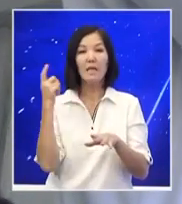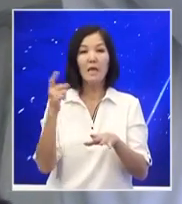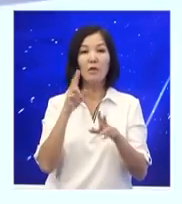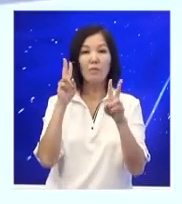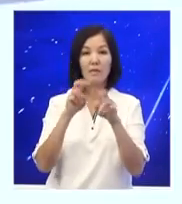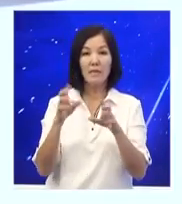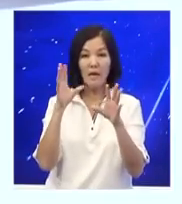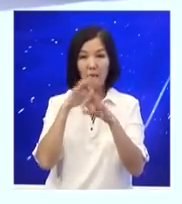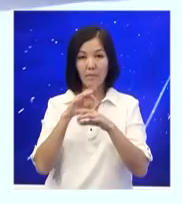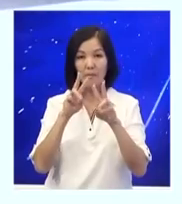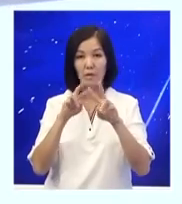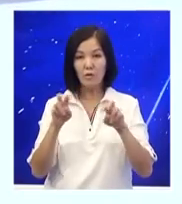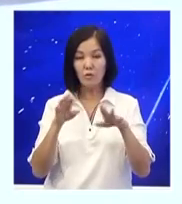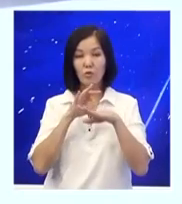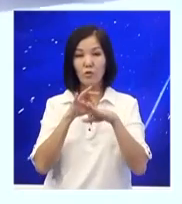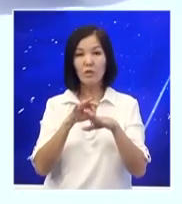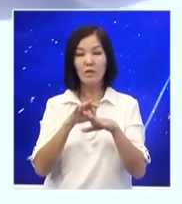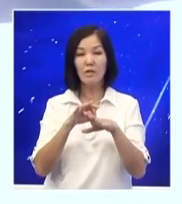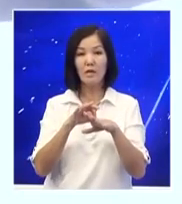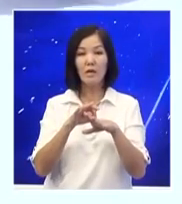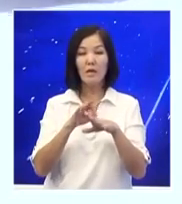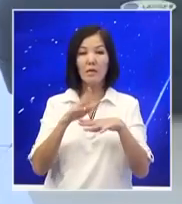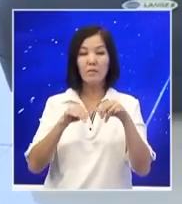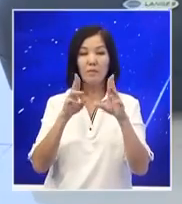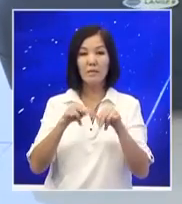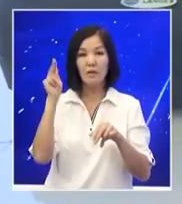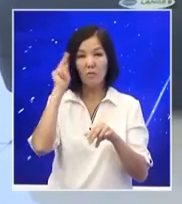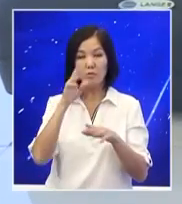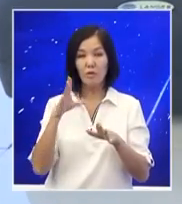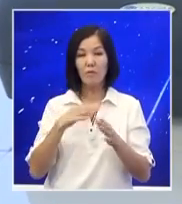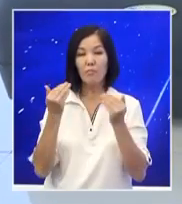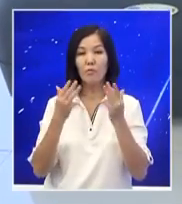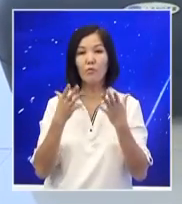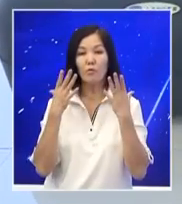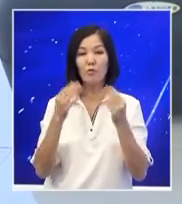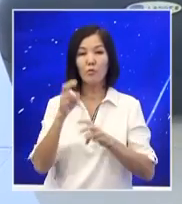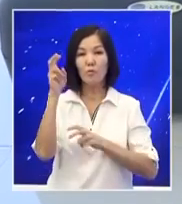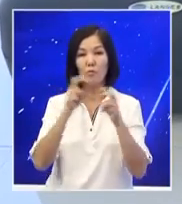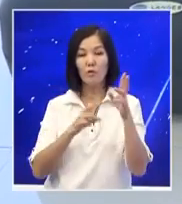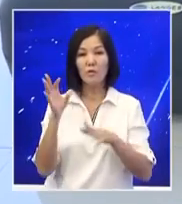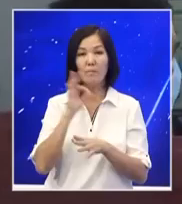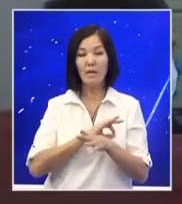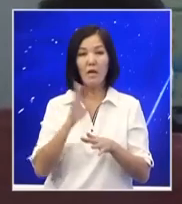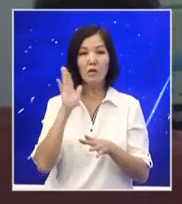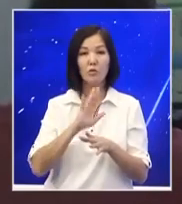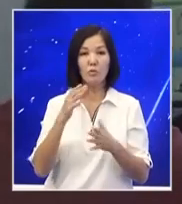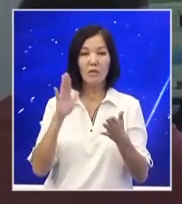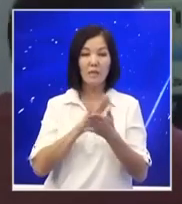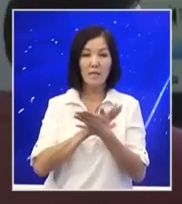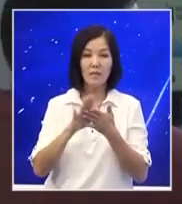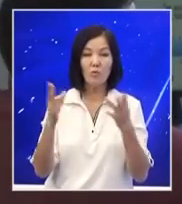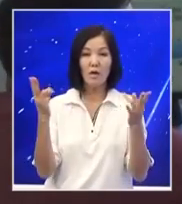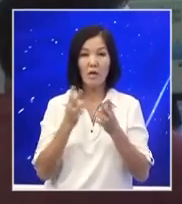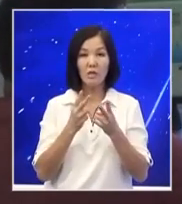сараптамадан өткізілді. Ал онда жұмыс істейтін мамандар арнайы курстарды аяқтаған. Бүгінде олар өндірісте пайдаланылған суды тазартуға